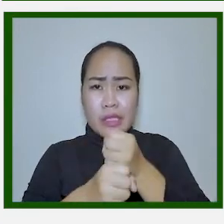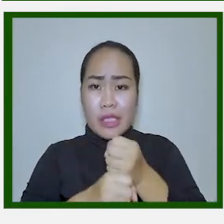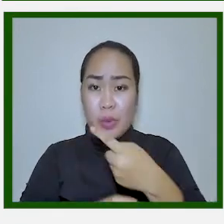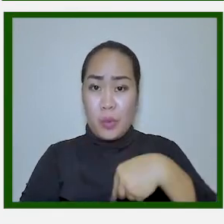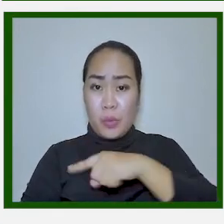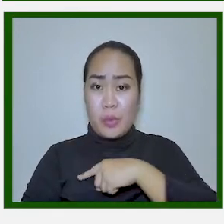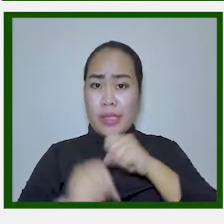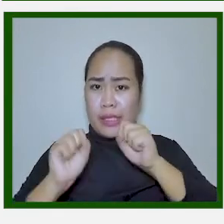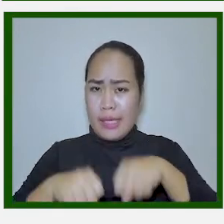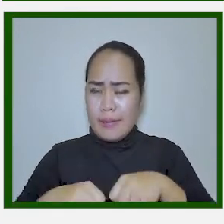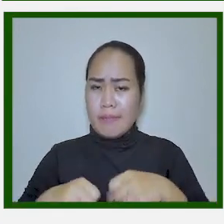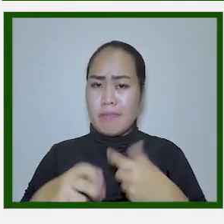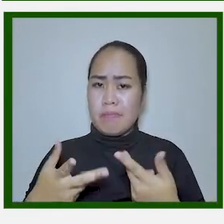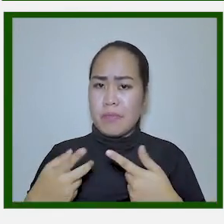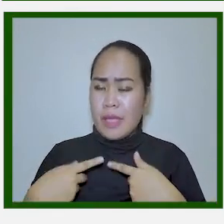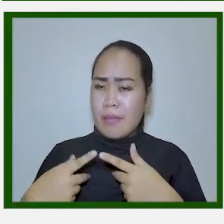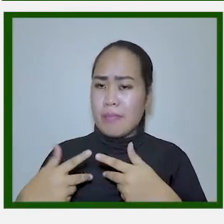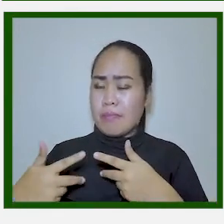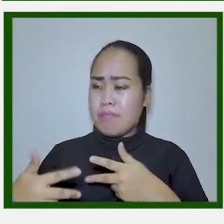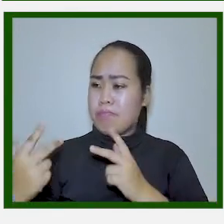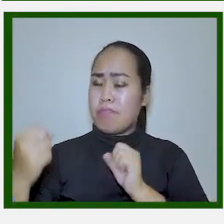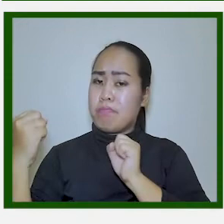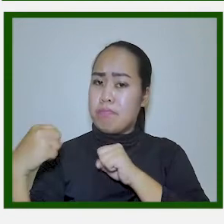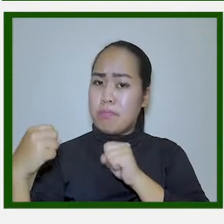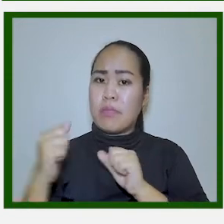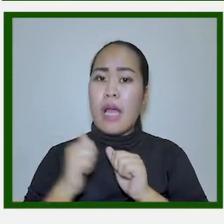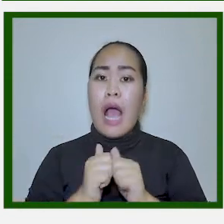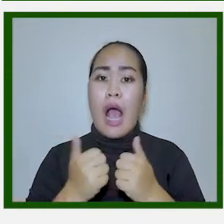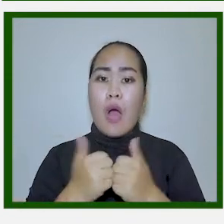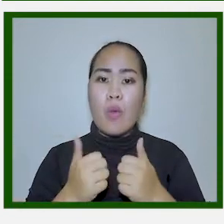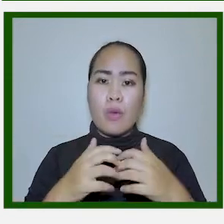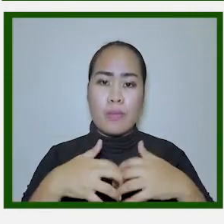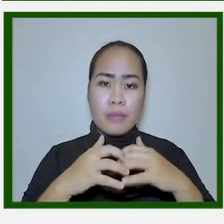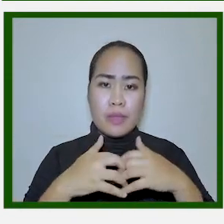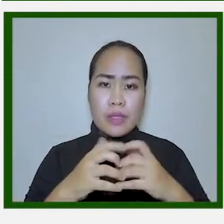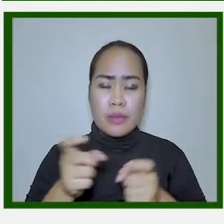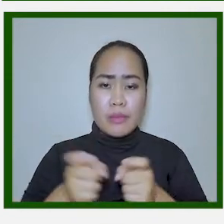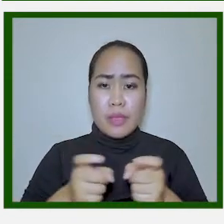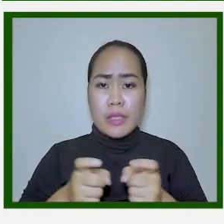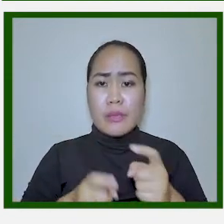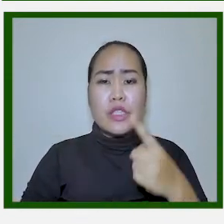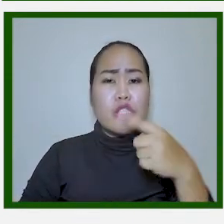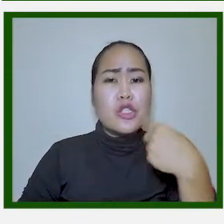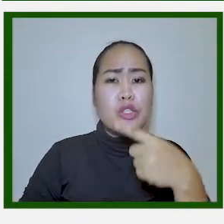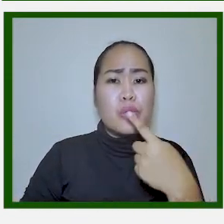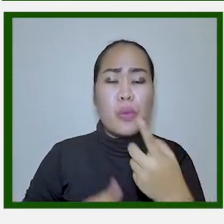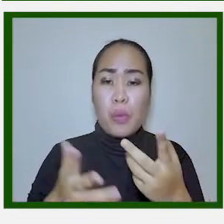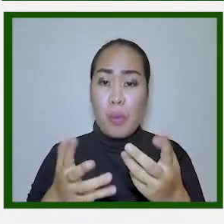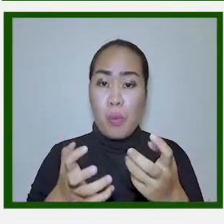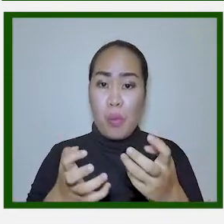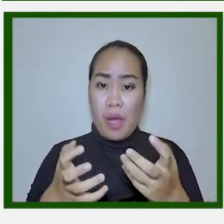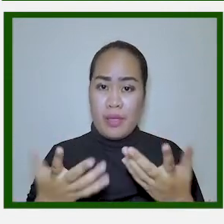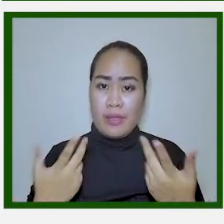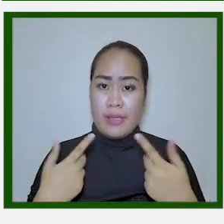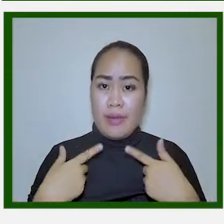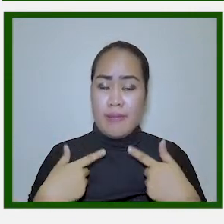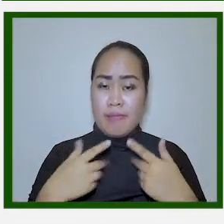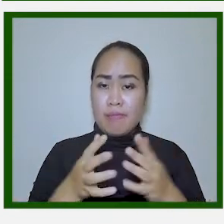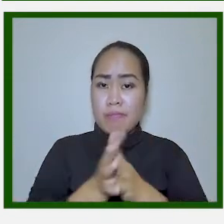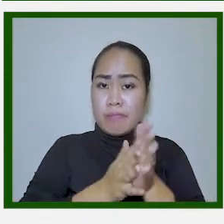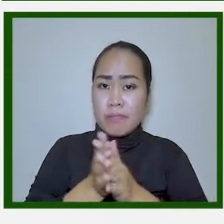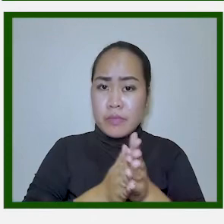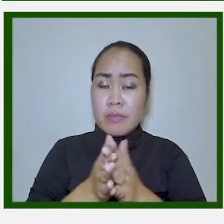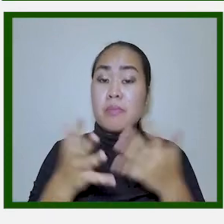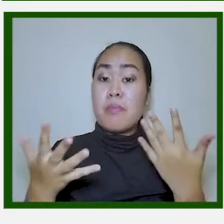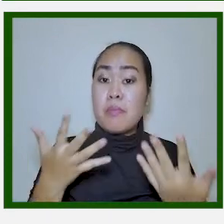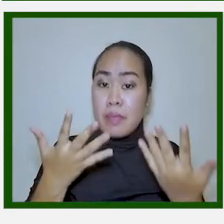may mga nakatira na talagang interesadong sumali sa Basura to Ayuda, no. Baka sila yung ating mga maging pilot